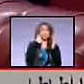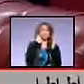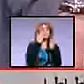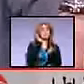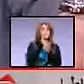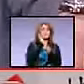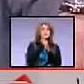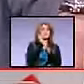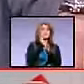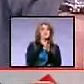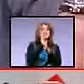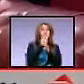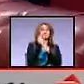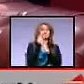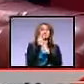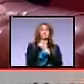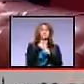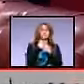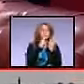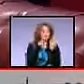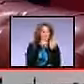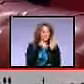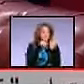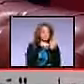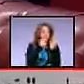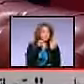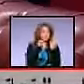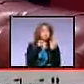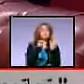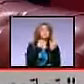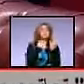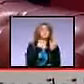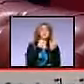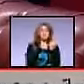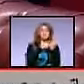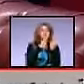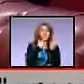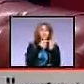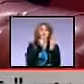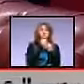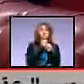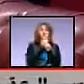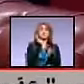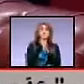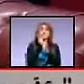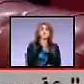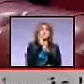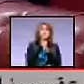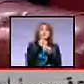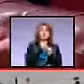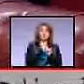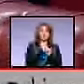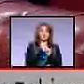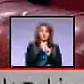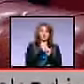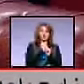المكتب. قلت له حاضر. ببص في المشهد لقيت ان ده الماستر سين بتاع الاستاذ احمد زكي نفسه في